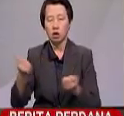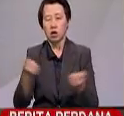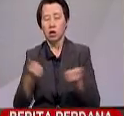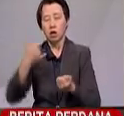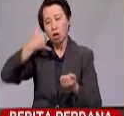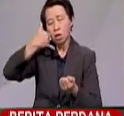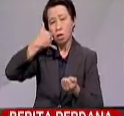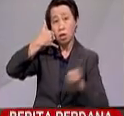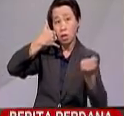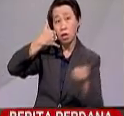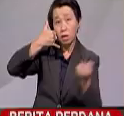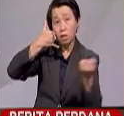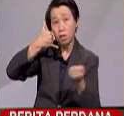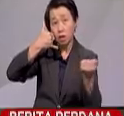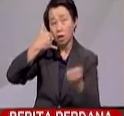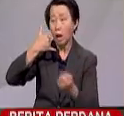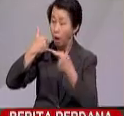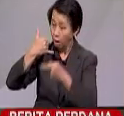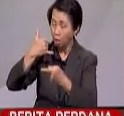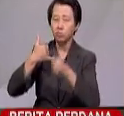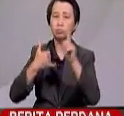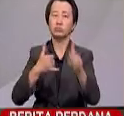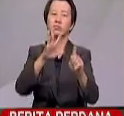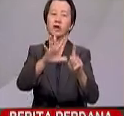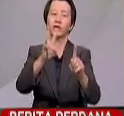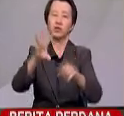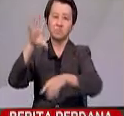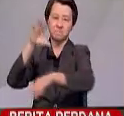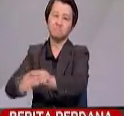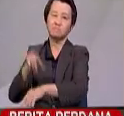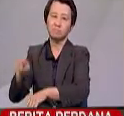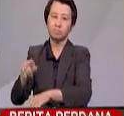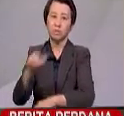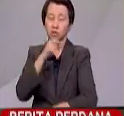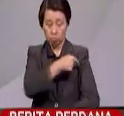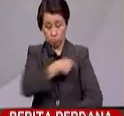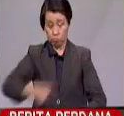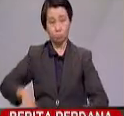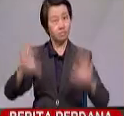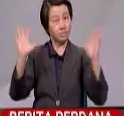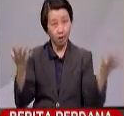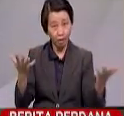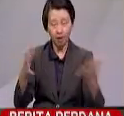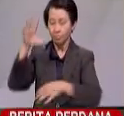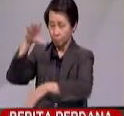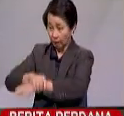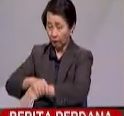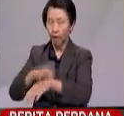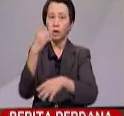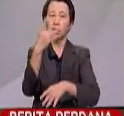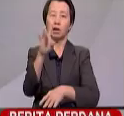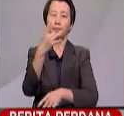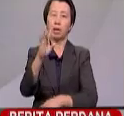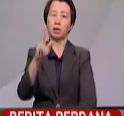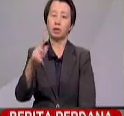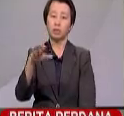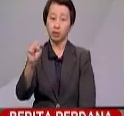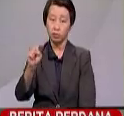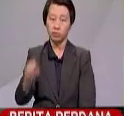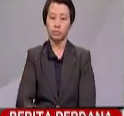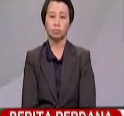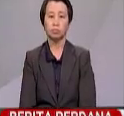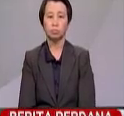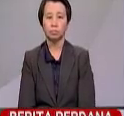alat komunikasi semasa memandu 152 kes, tidak memakai tali pinggang keselamatan 18 kes.